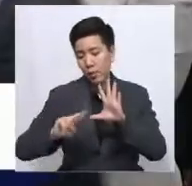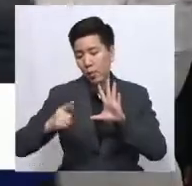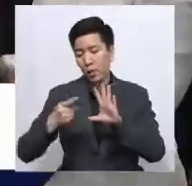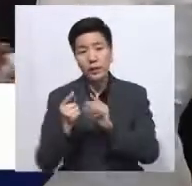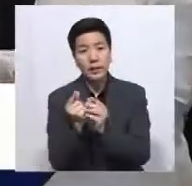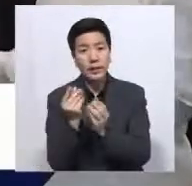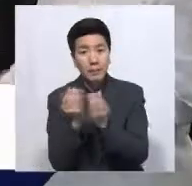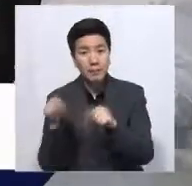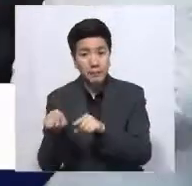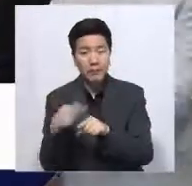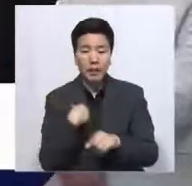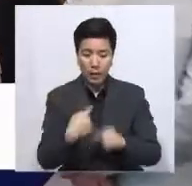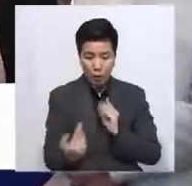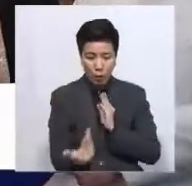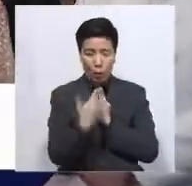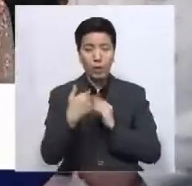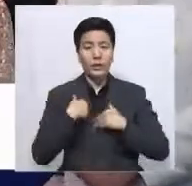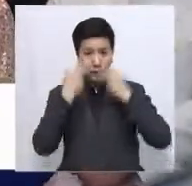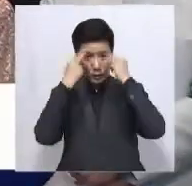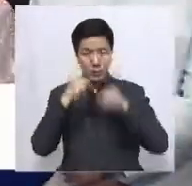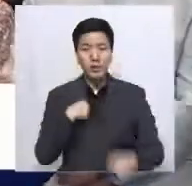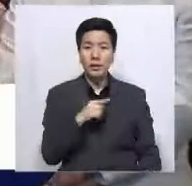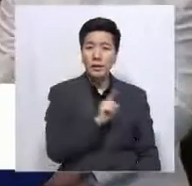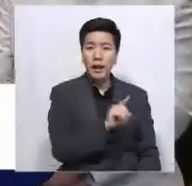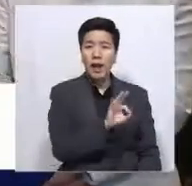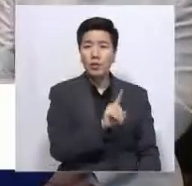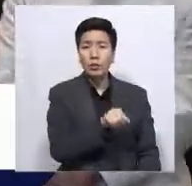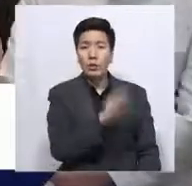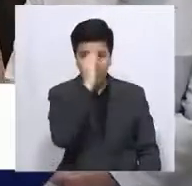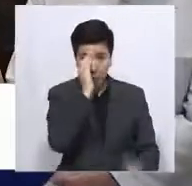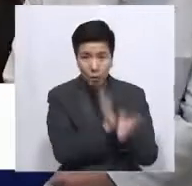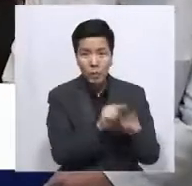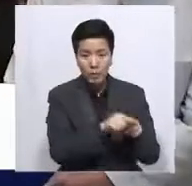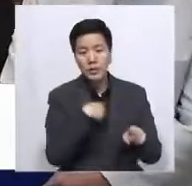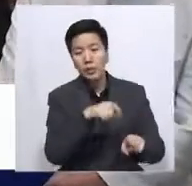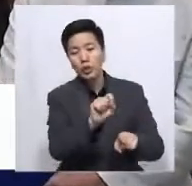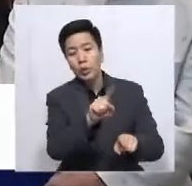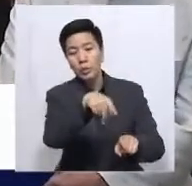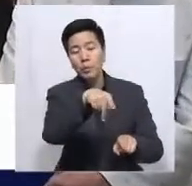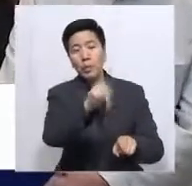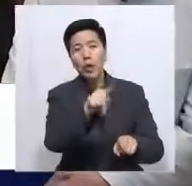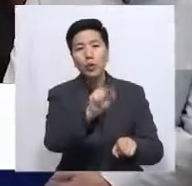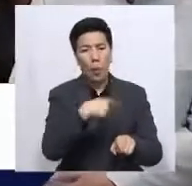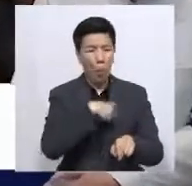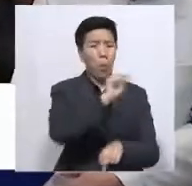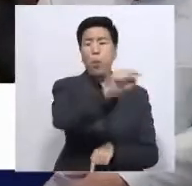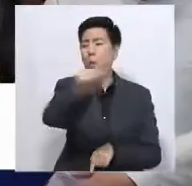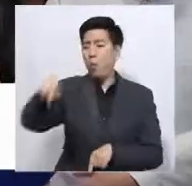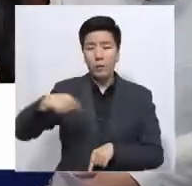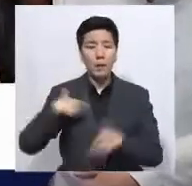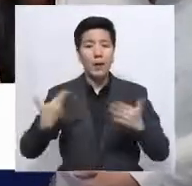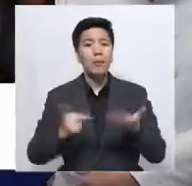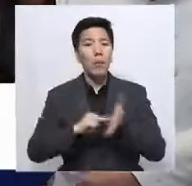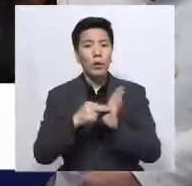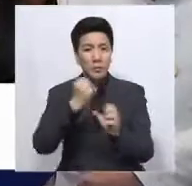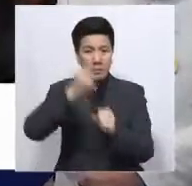ะไทยตรงตู่และมีเรื่องของอะไรอ่ะ191ของตำรวจนะของสปน.เยอะแยะไปหมดเนี่ยนี่คือแสดงถึงความเอาจริ